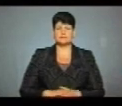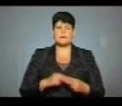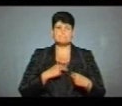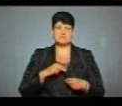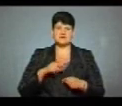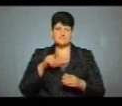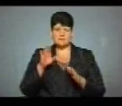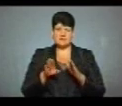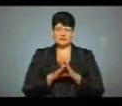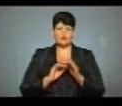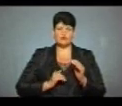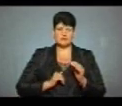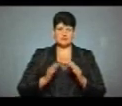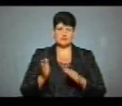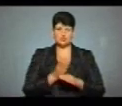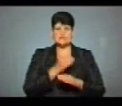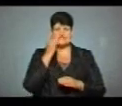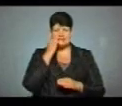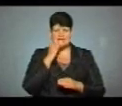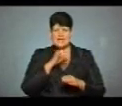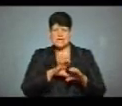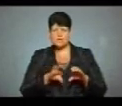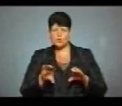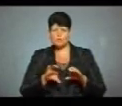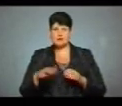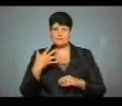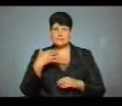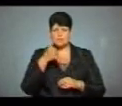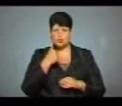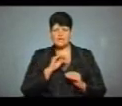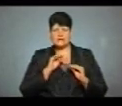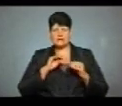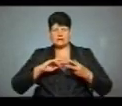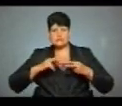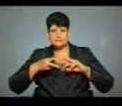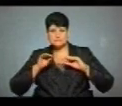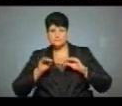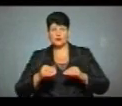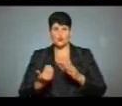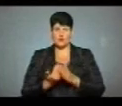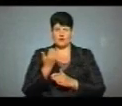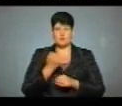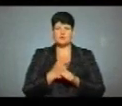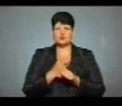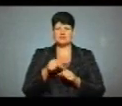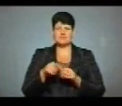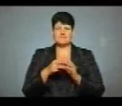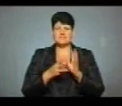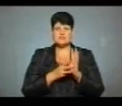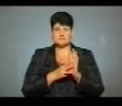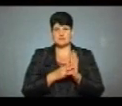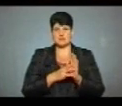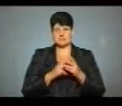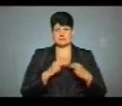Працівники підрядної фірми демонтують старі труби, яким 50 років, і кладуть нові. На даній ділянці працює 18 працівників.